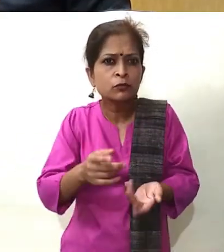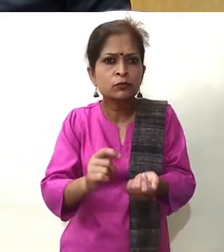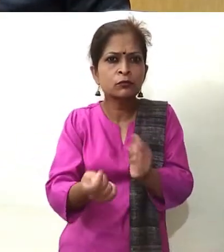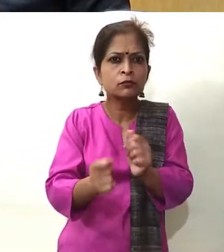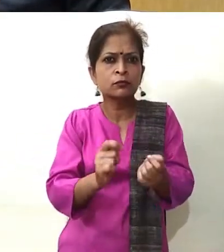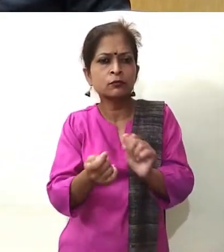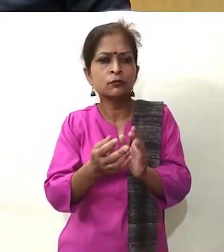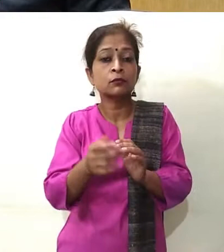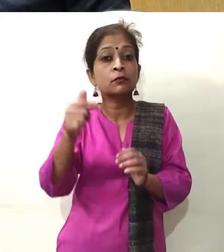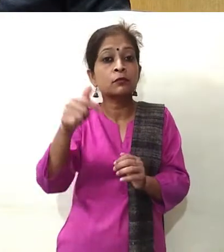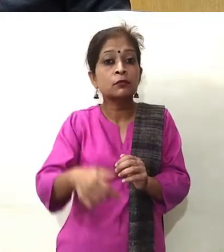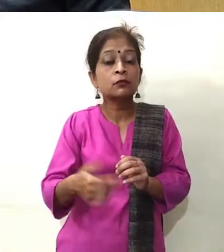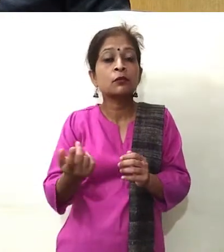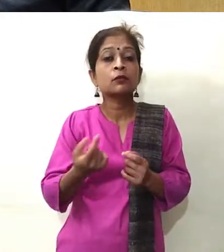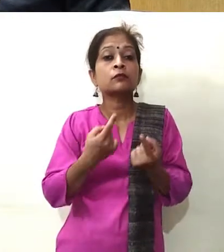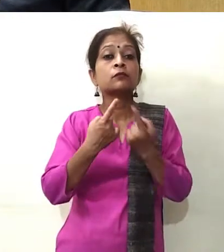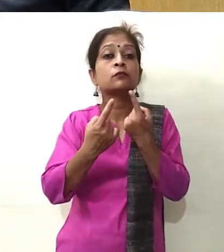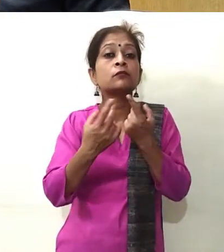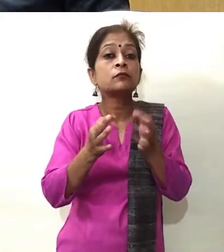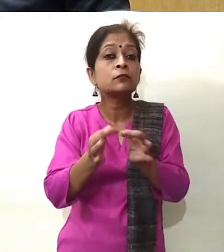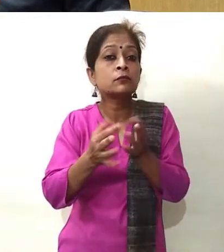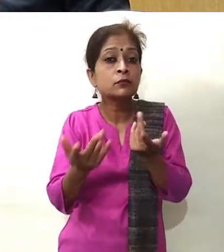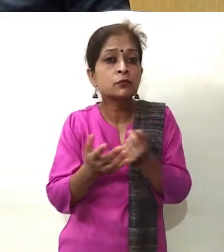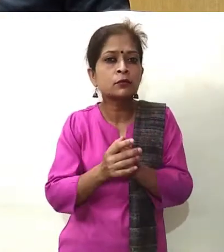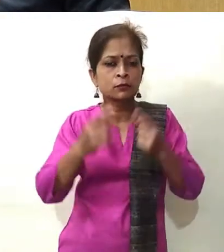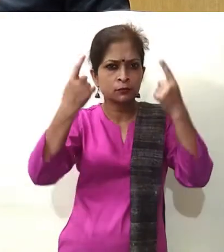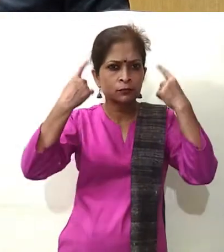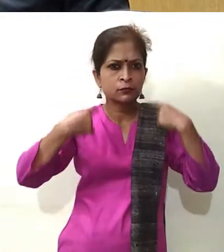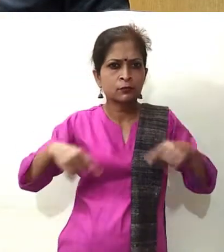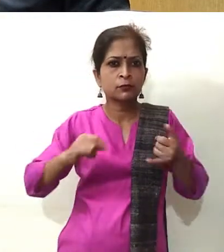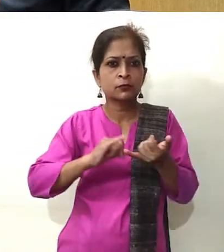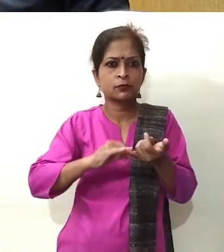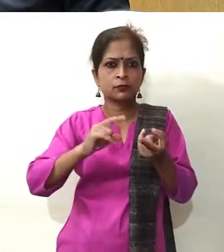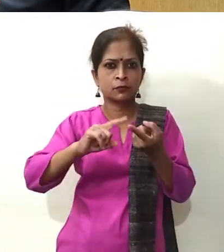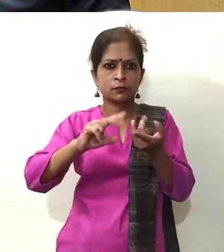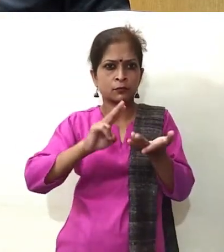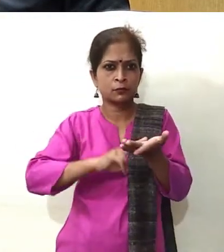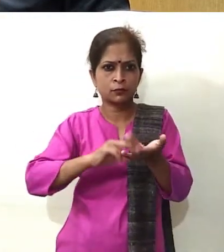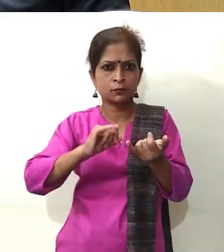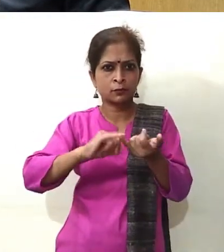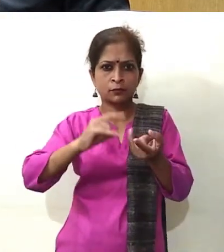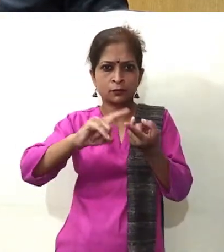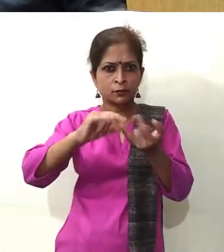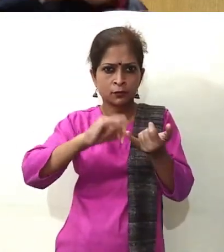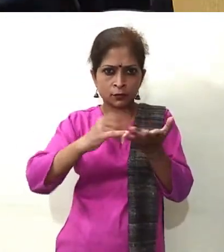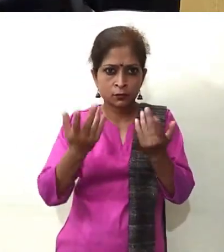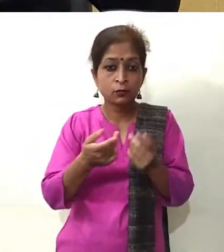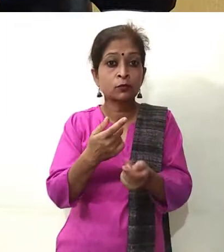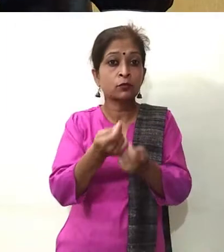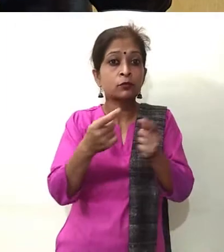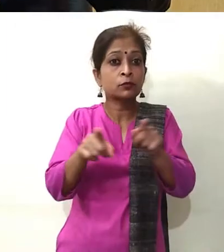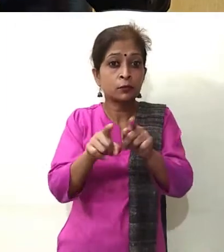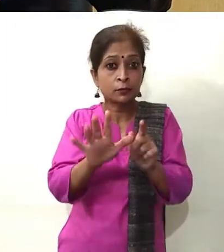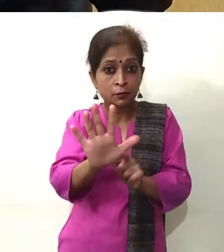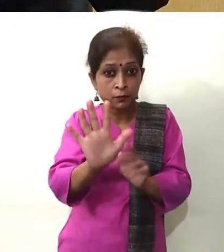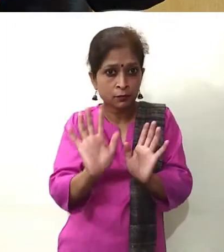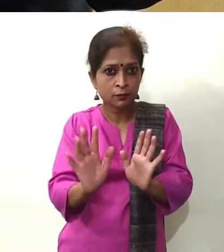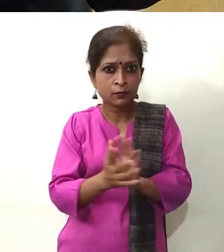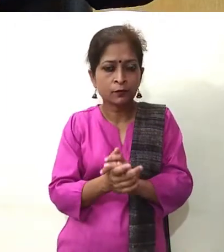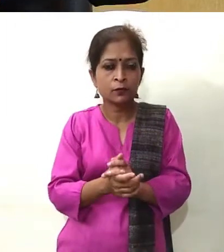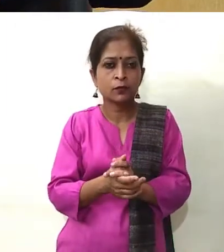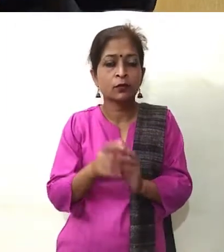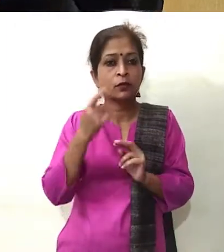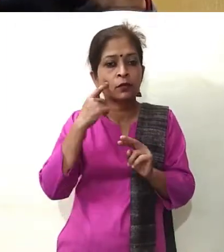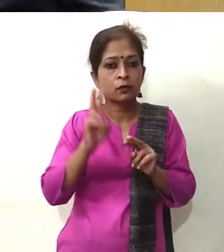यहाँ ये बताने की कोशिश की जाती है कि अगर बहिर इंद्रिय जो भी हैं 5, जो 5 घोड़ों से बताए जाते हैं, उन्हें